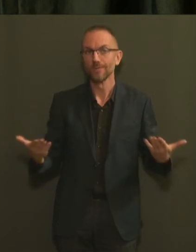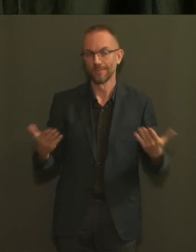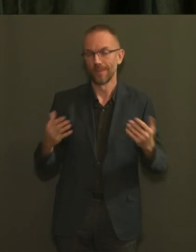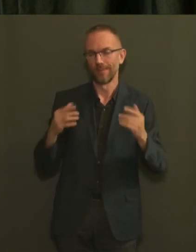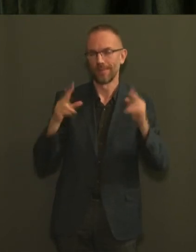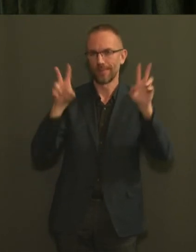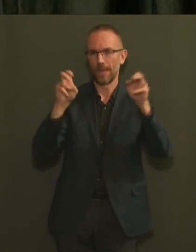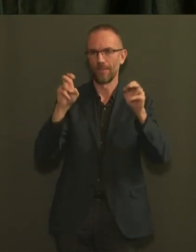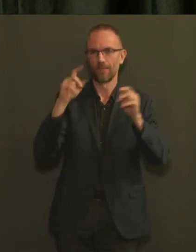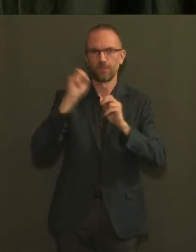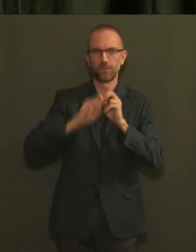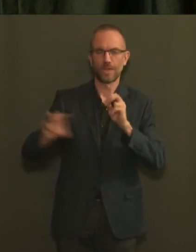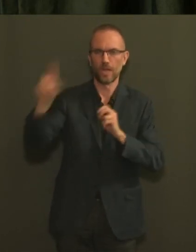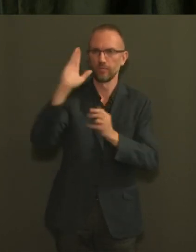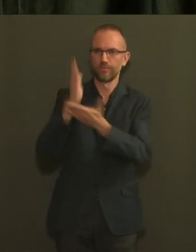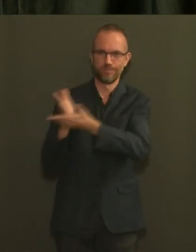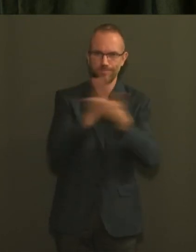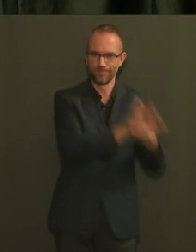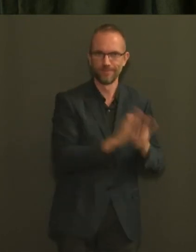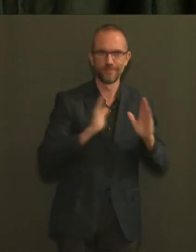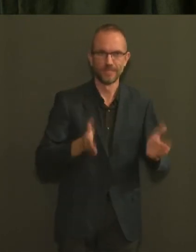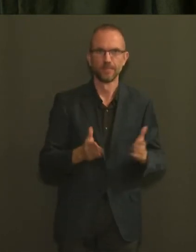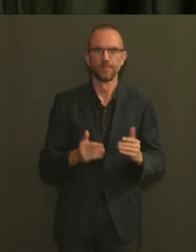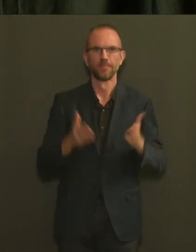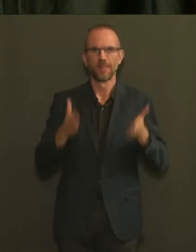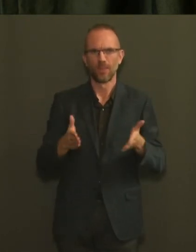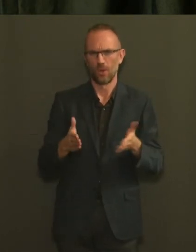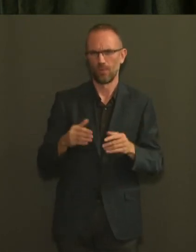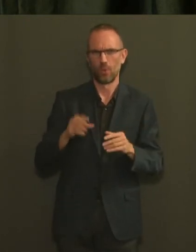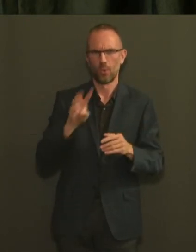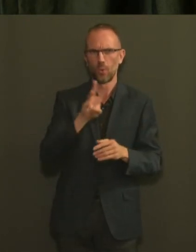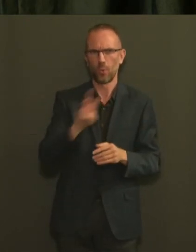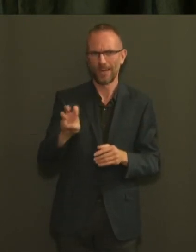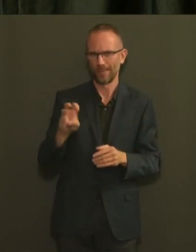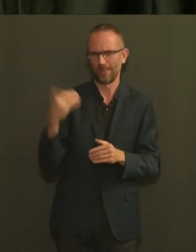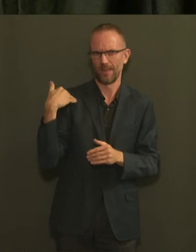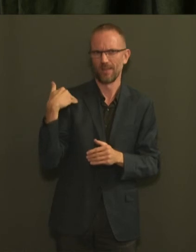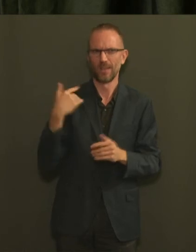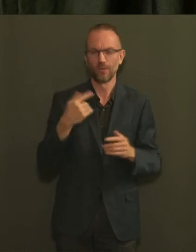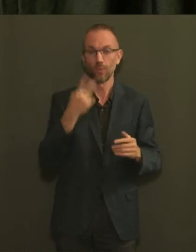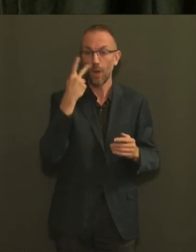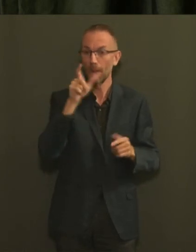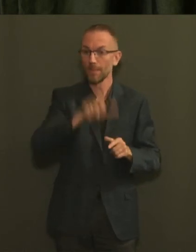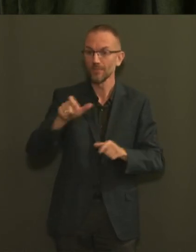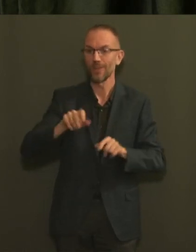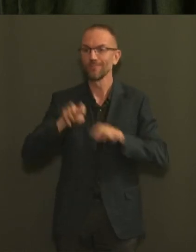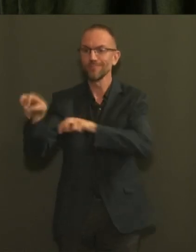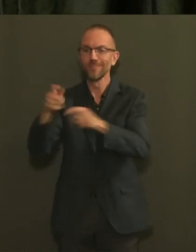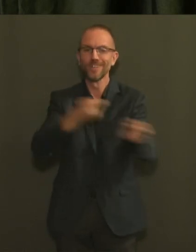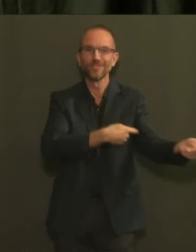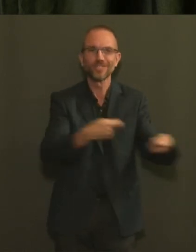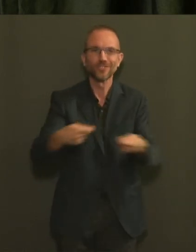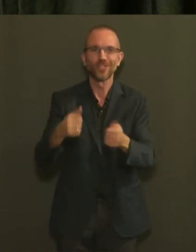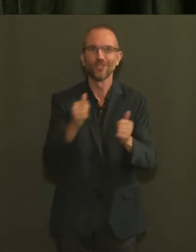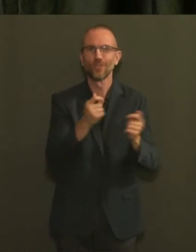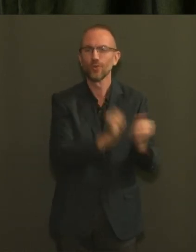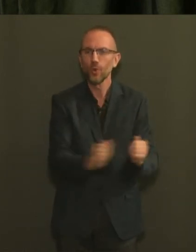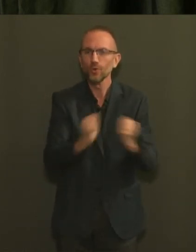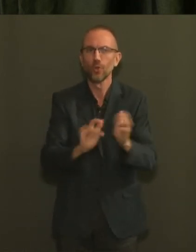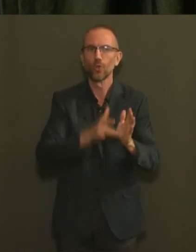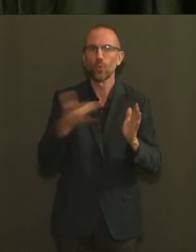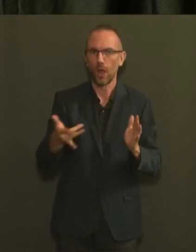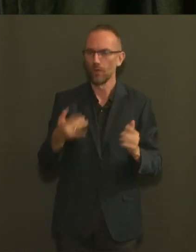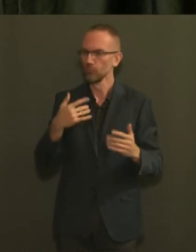sur le week-end dernier les achats de noël se sont déroulées sans grand problème dans nos rues commerçantes cela montre que la grande majorité de la population